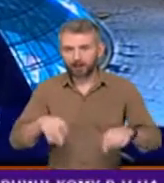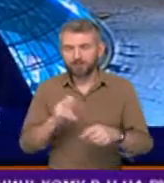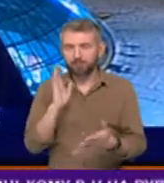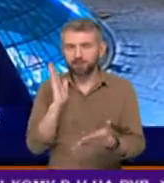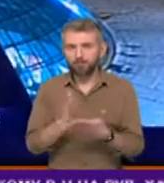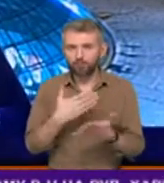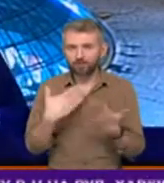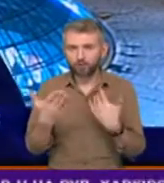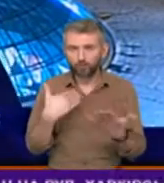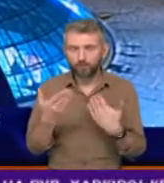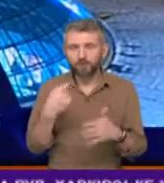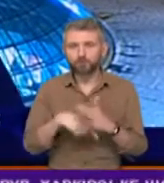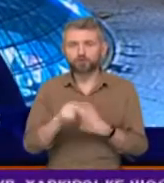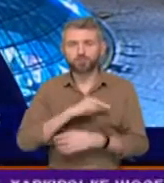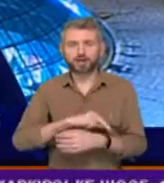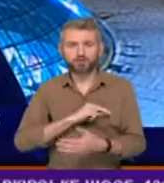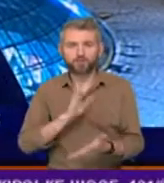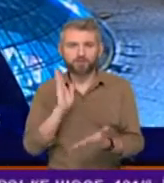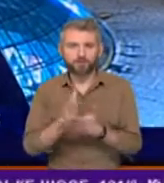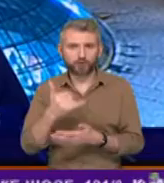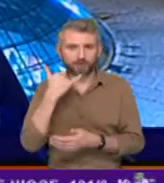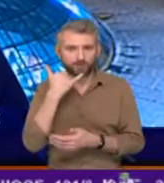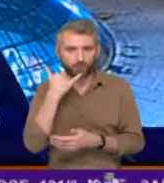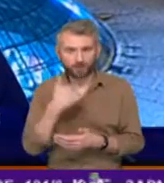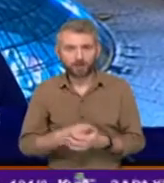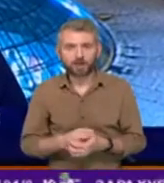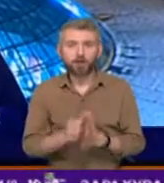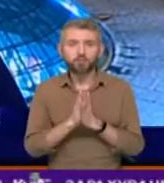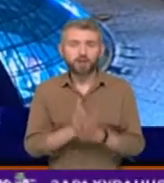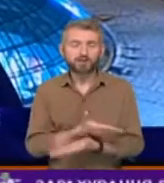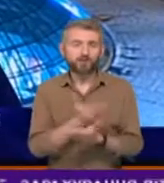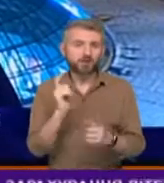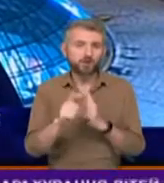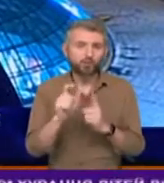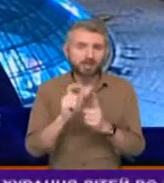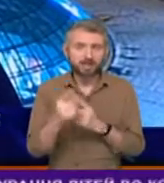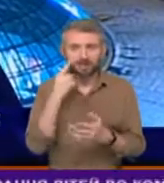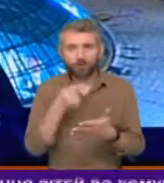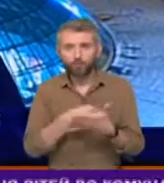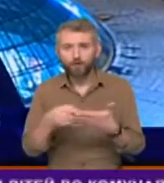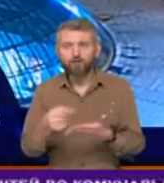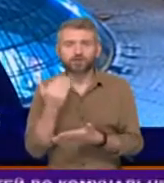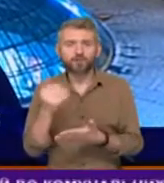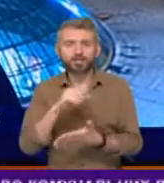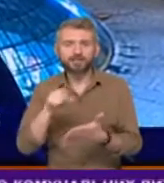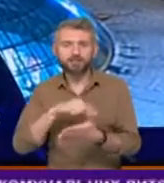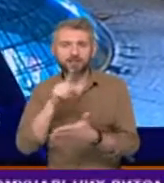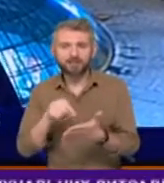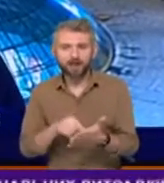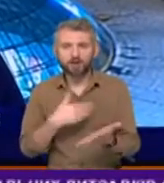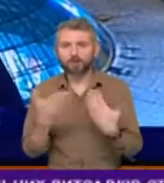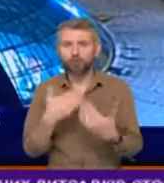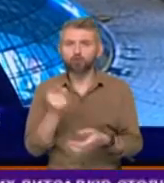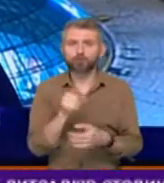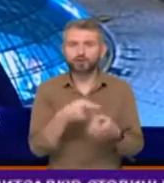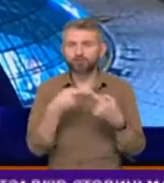прямому спілкуванні, оскільки працює прямий телефон у студії. Будь ласка, ваші коментарі, ваше зауваження, ваші запитання відносно тих